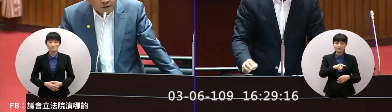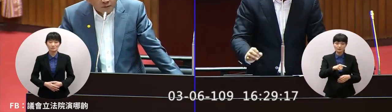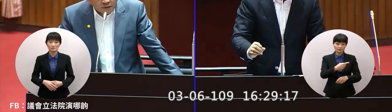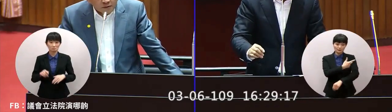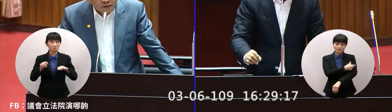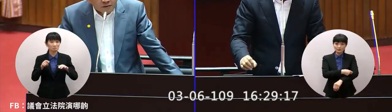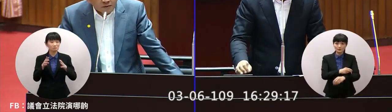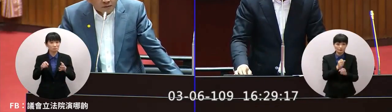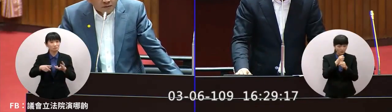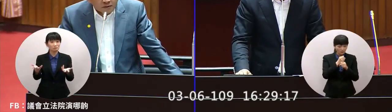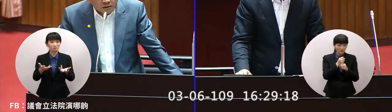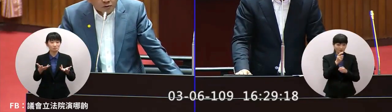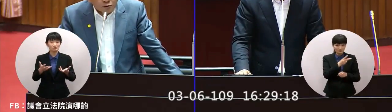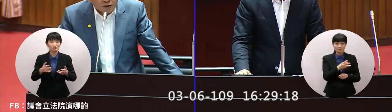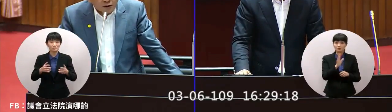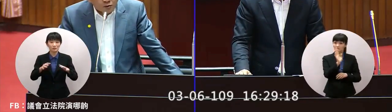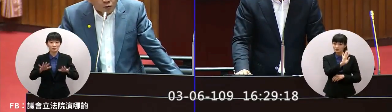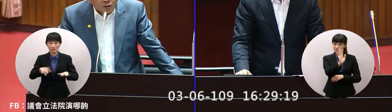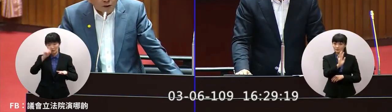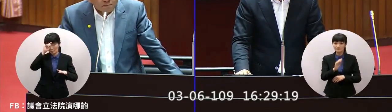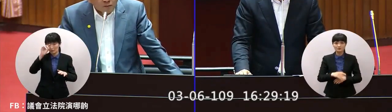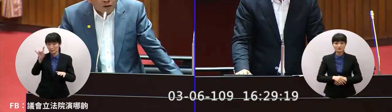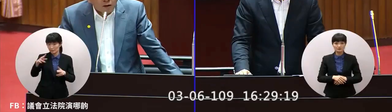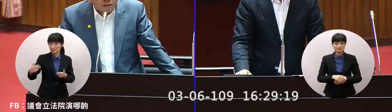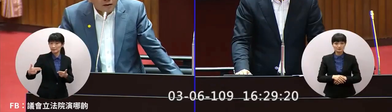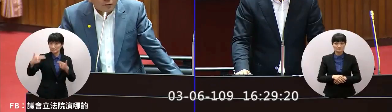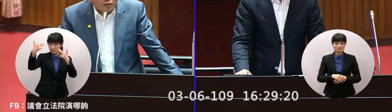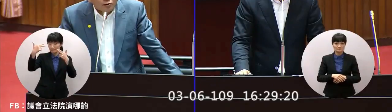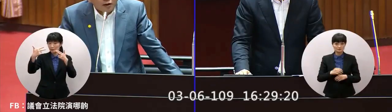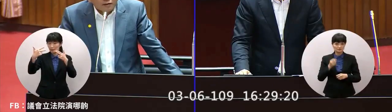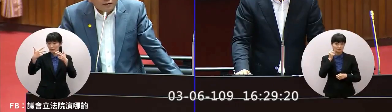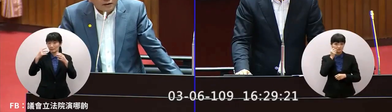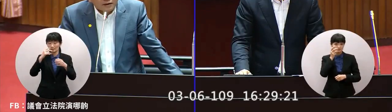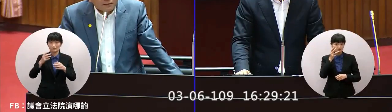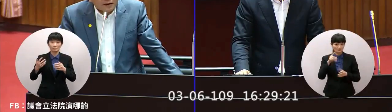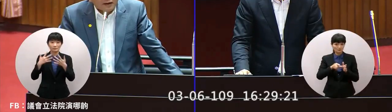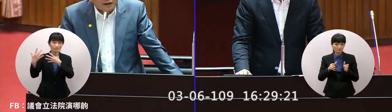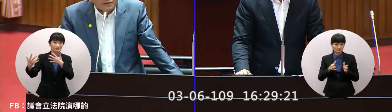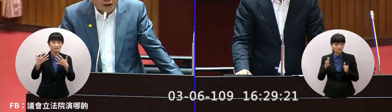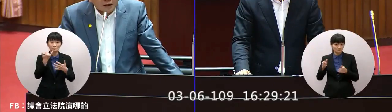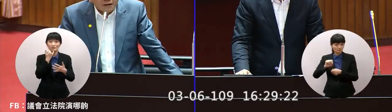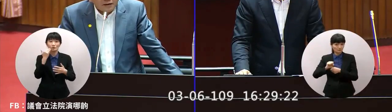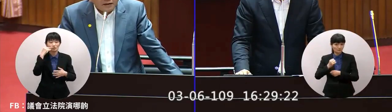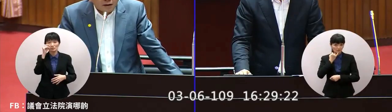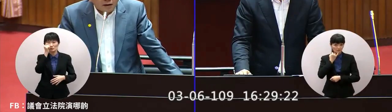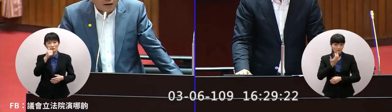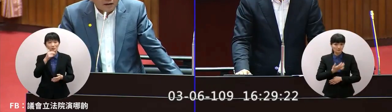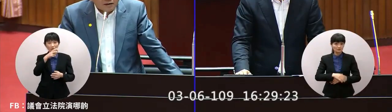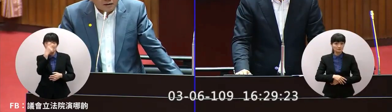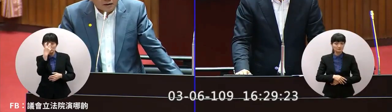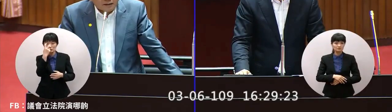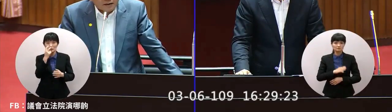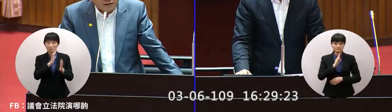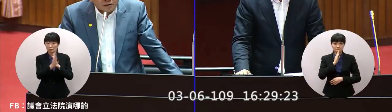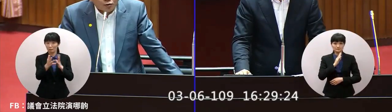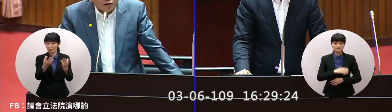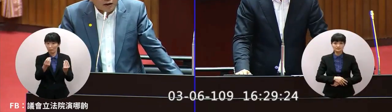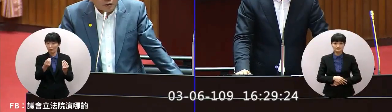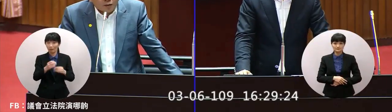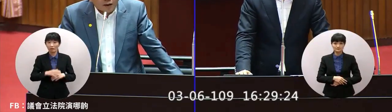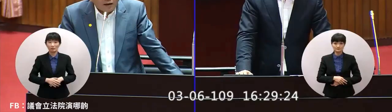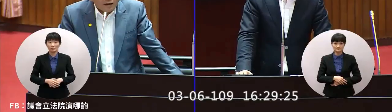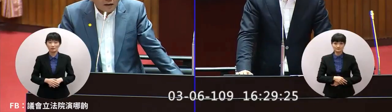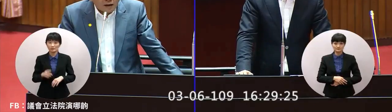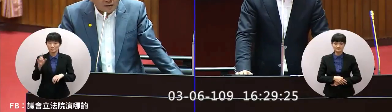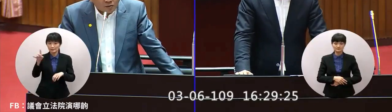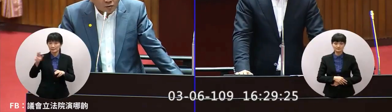我们现在这一部分希望是用视讯来做了，你若无需要讲这特别的检查，吼，啊，就直接来视讯